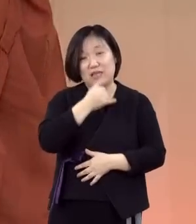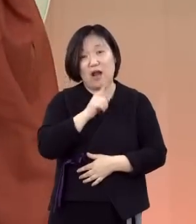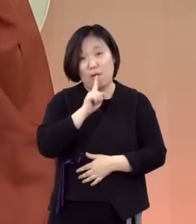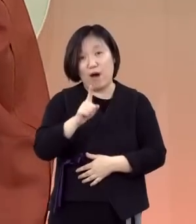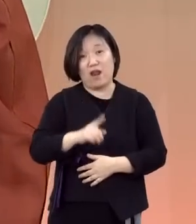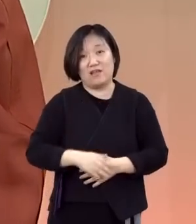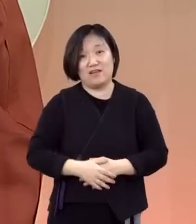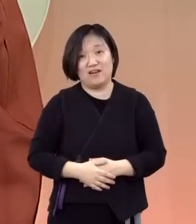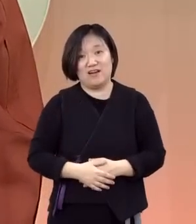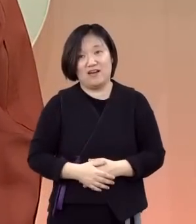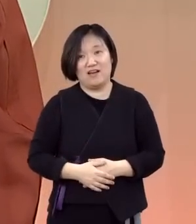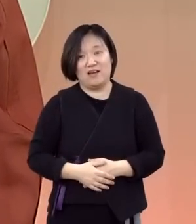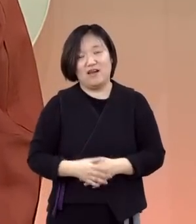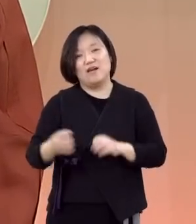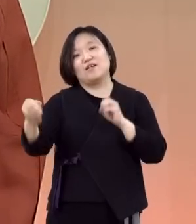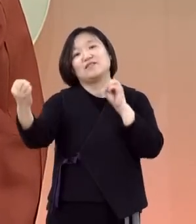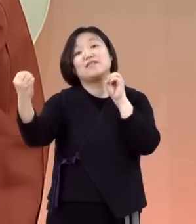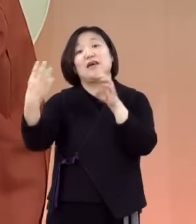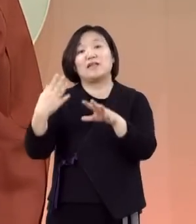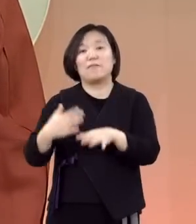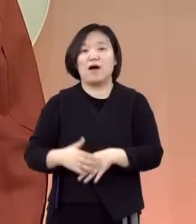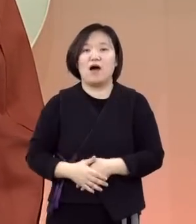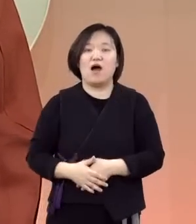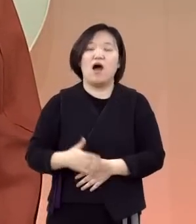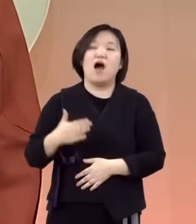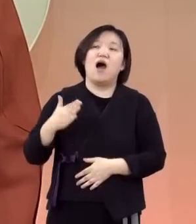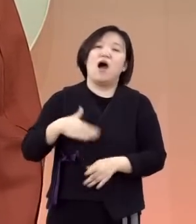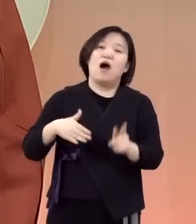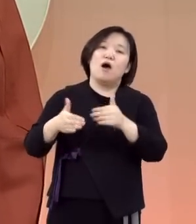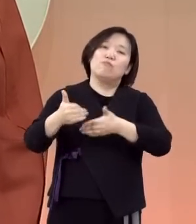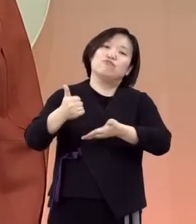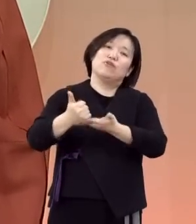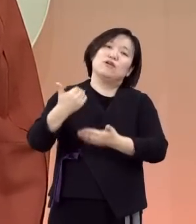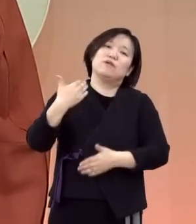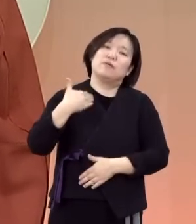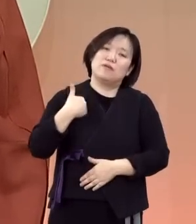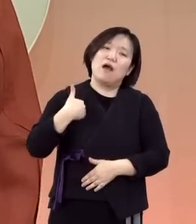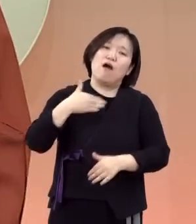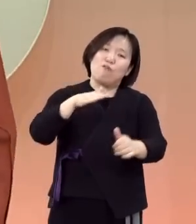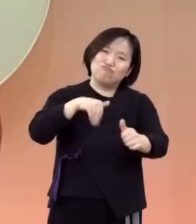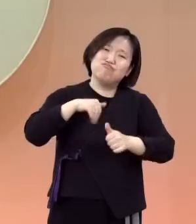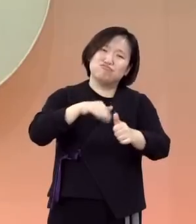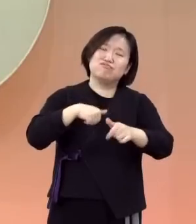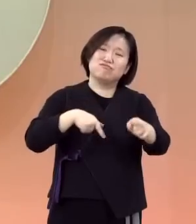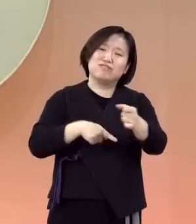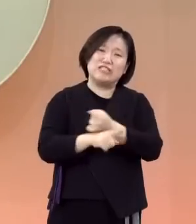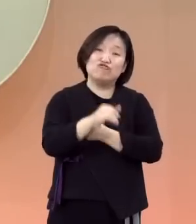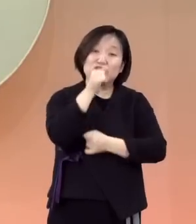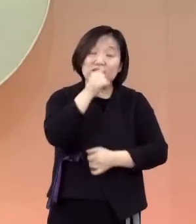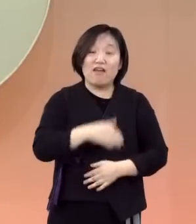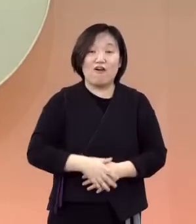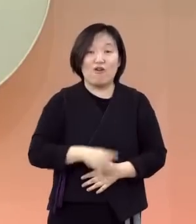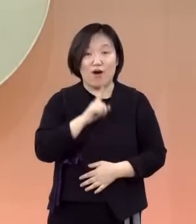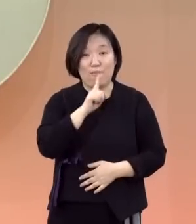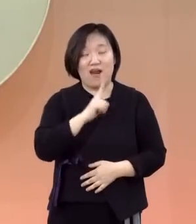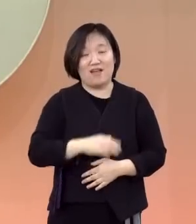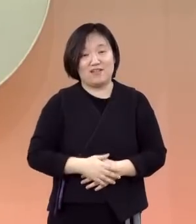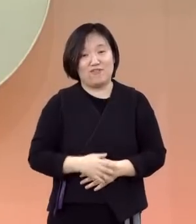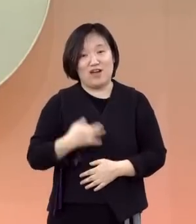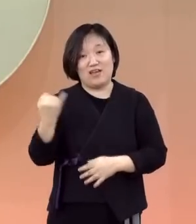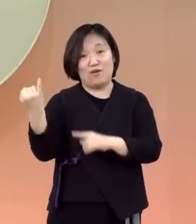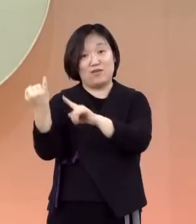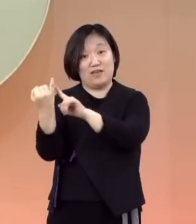. "오,스님!"" 부처님께서저를이곳으로보내신데에는이유가있습니다."그녀는이어서